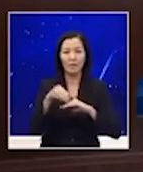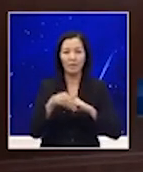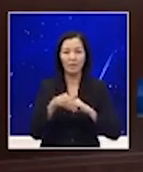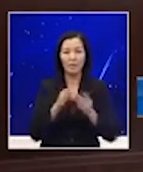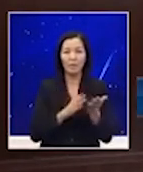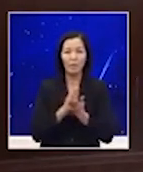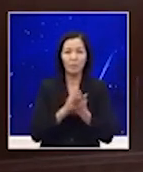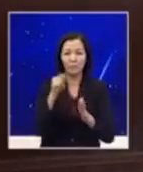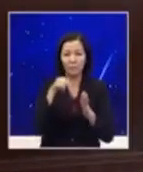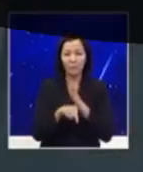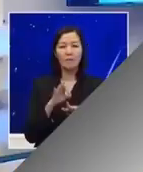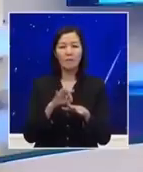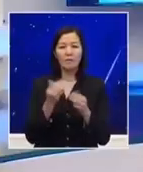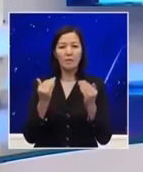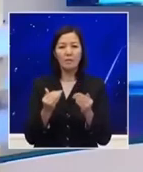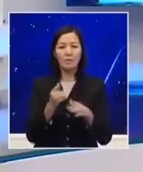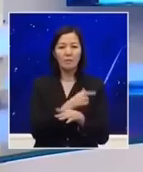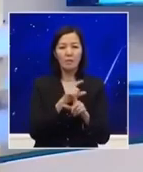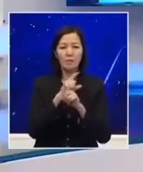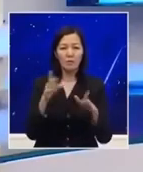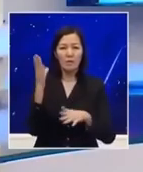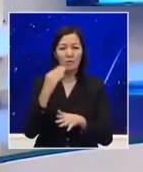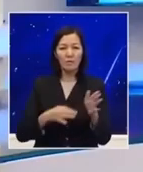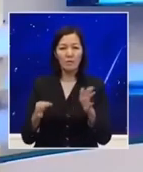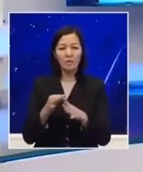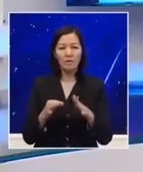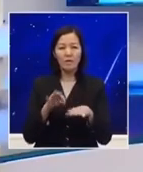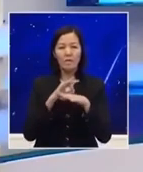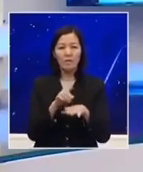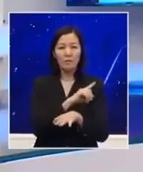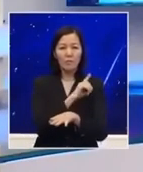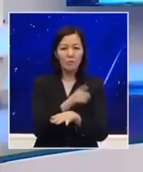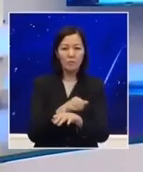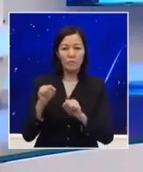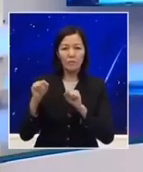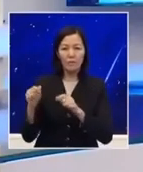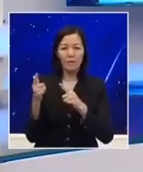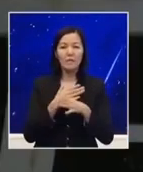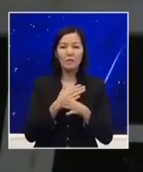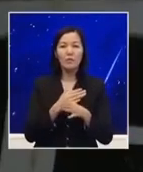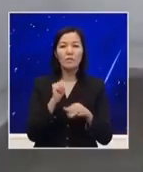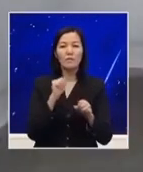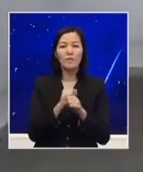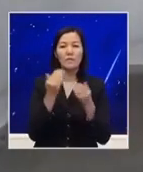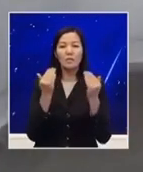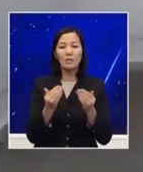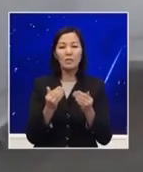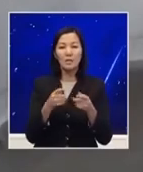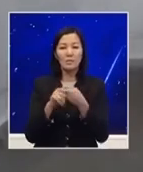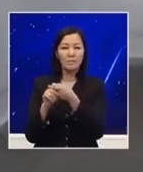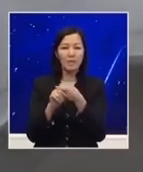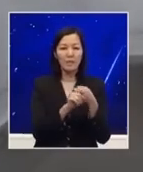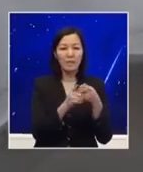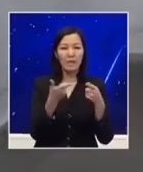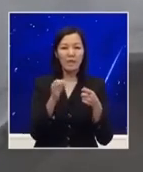республиканских и областных телеканалах. Медучреждения Алматинской области ведут усиленную подготовку. Теперь подача